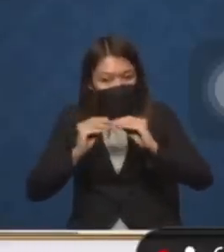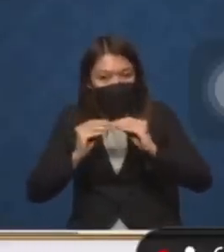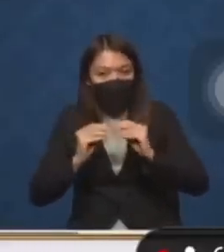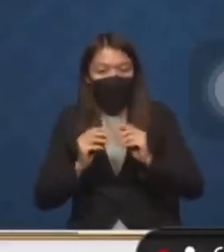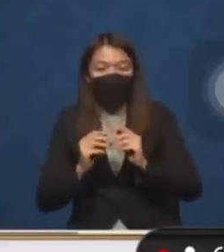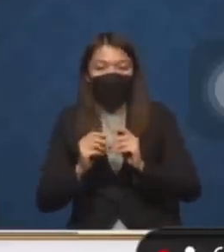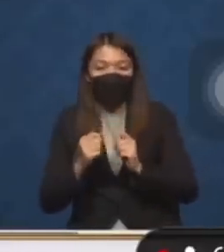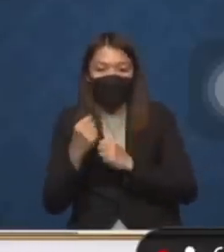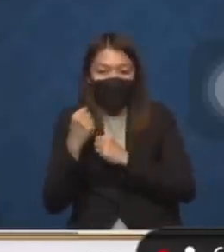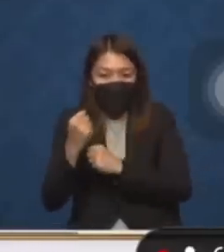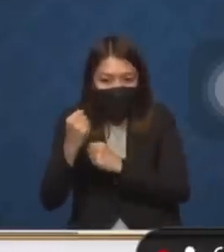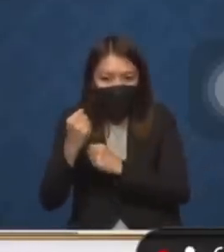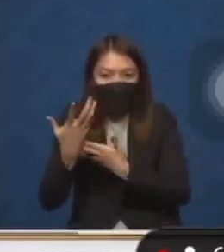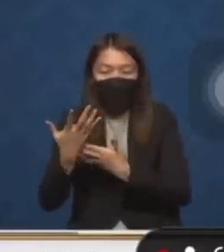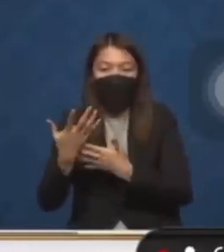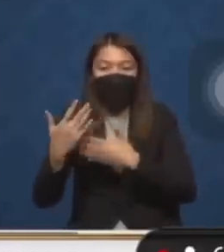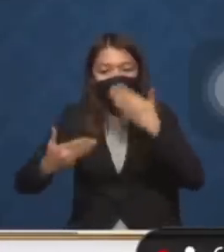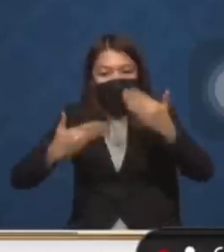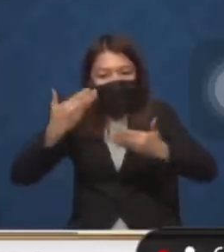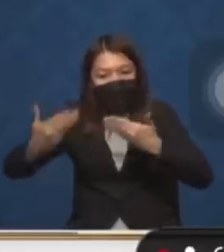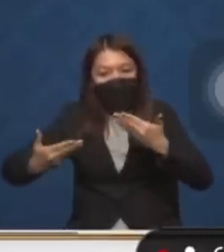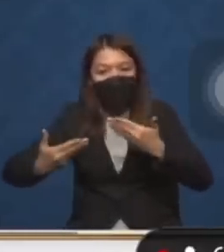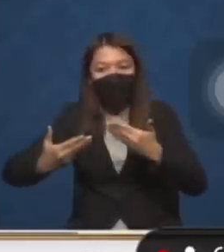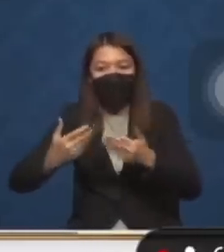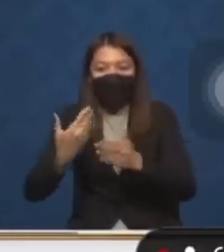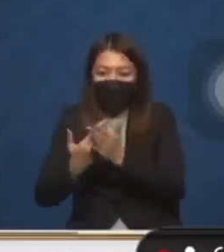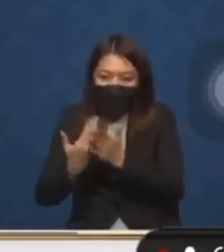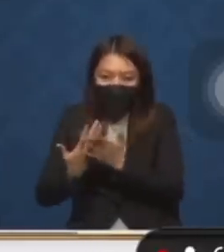ห้ามเคลื่อนไหวห้ามดำเนินกจการทางธรการ